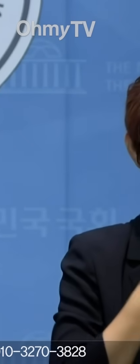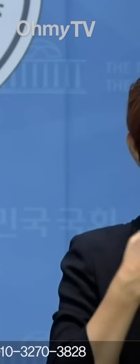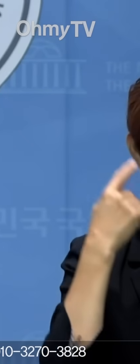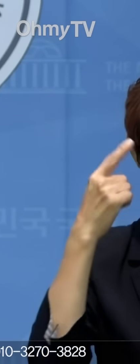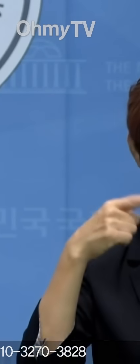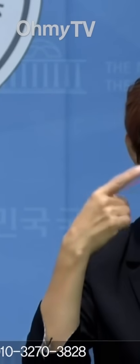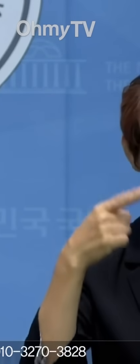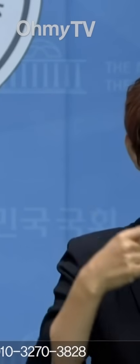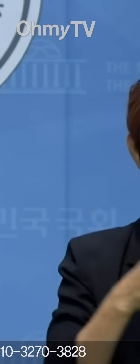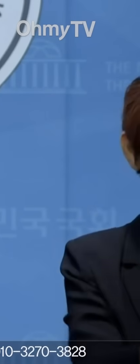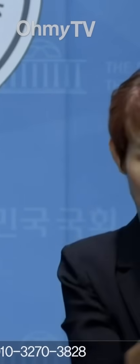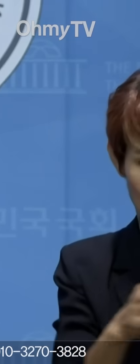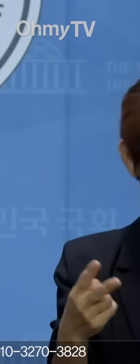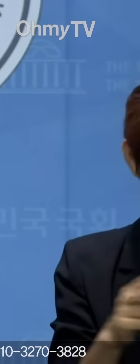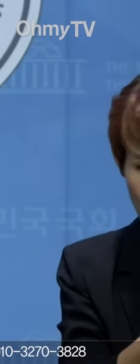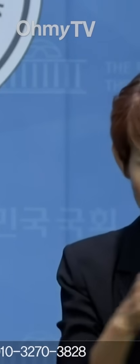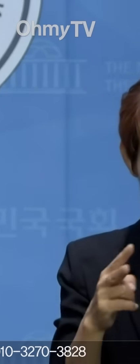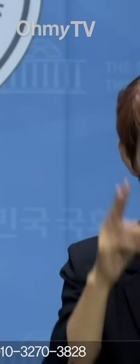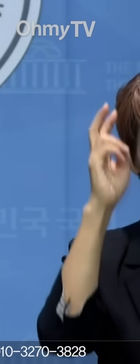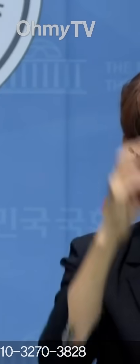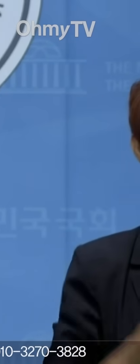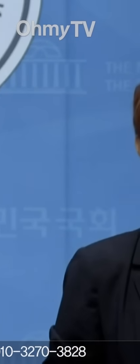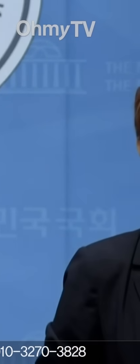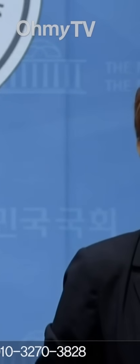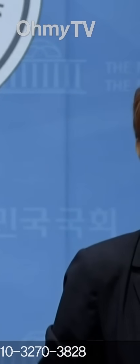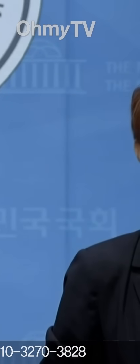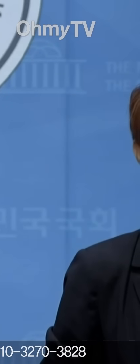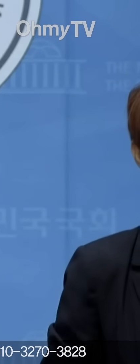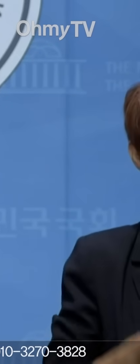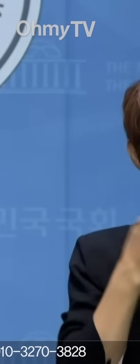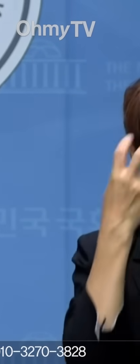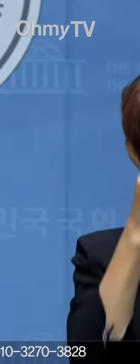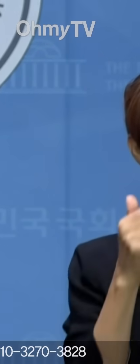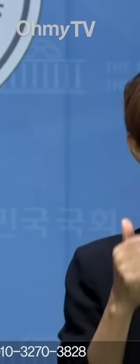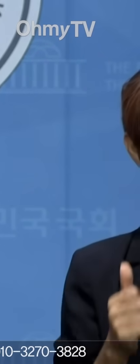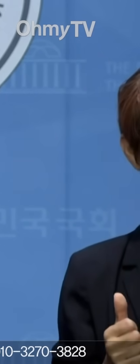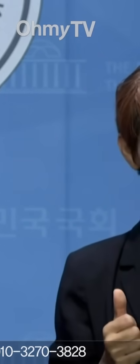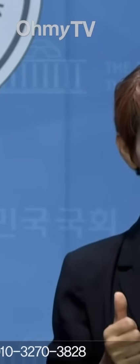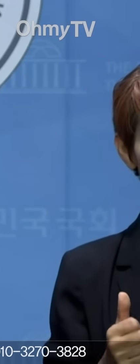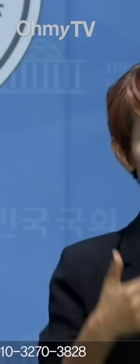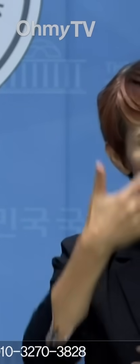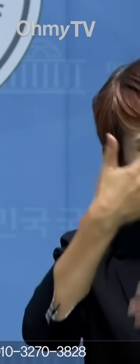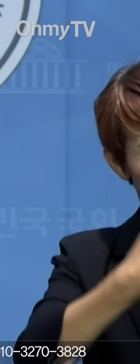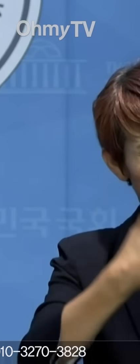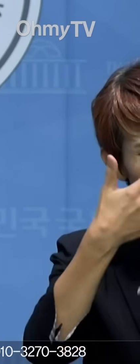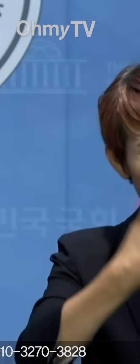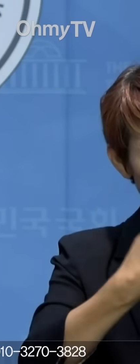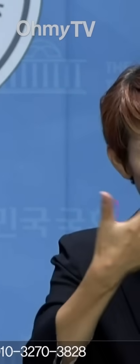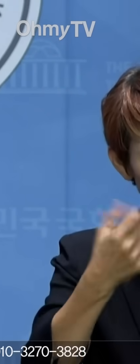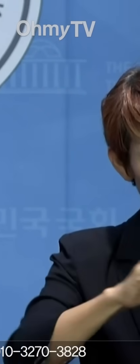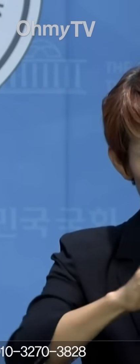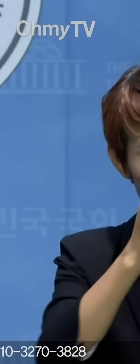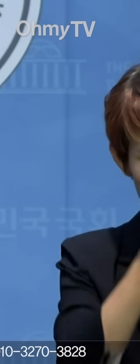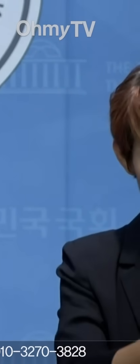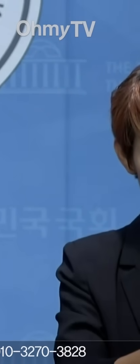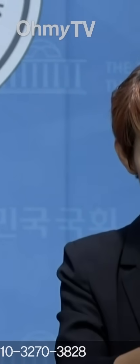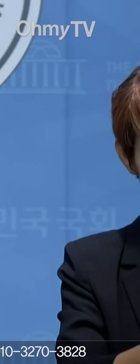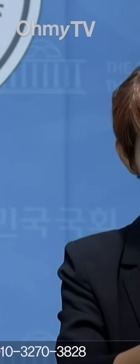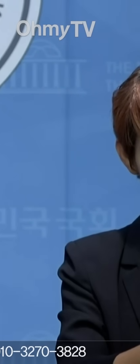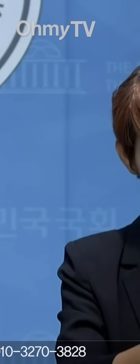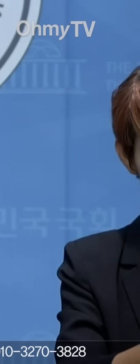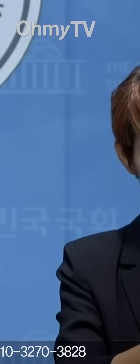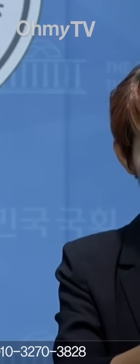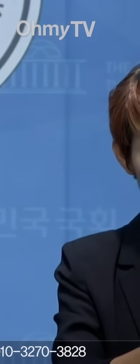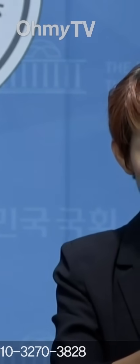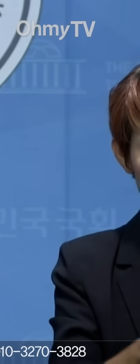오락가락 갈팡질팡 한 것 아닙니까? 수원지검은 영화 시나리오 그만 쓰고 핵심